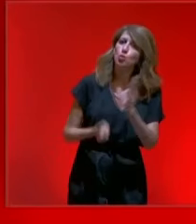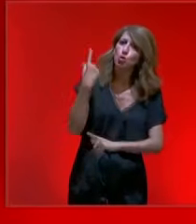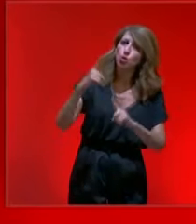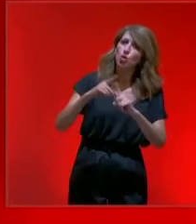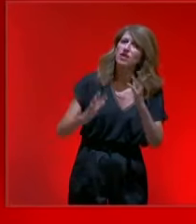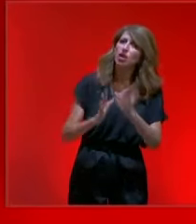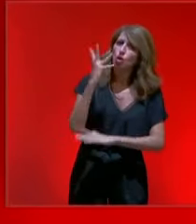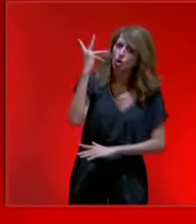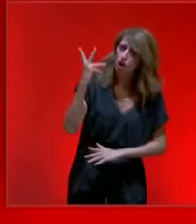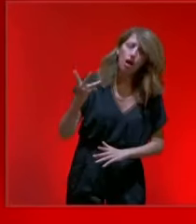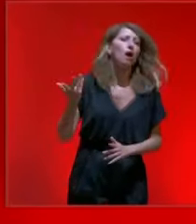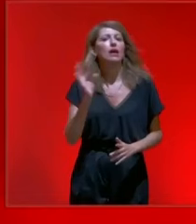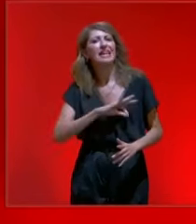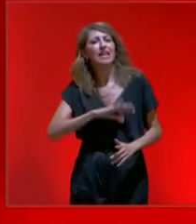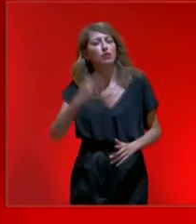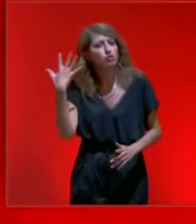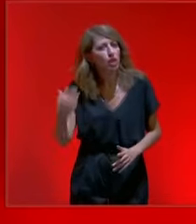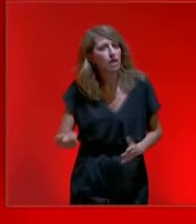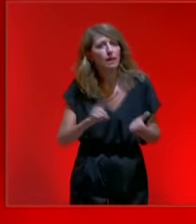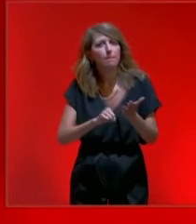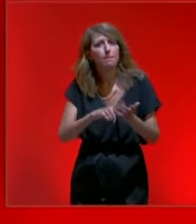διαχυθούν δίκαια μέσα στην κοινωνία.